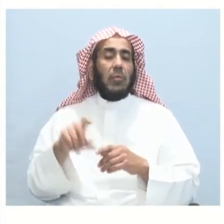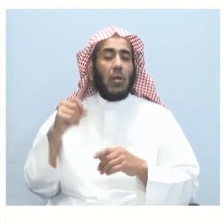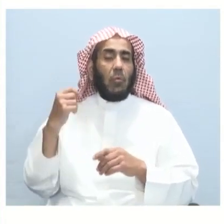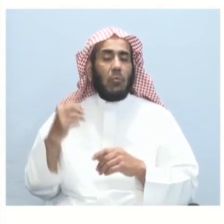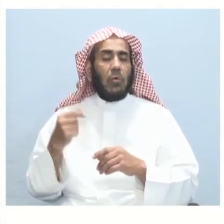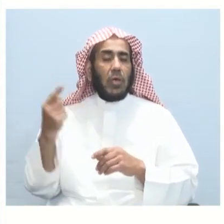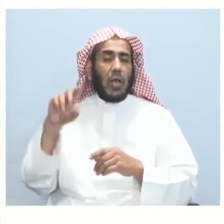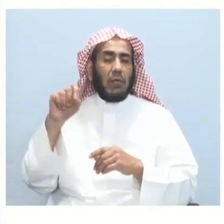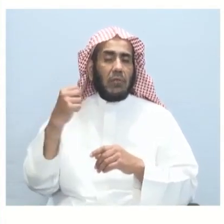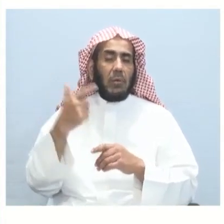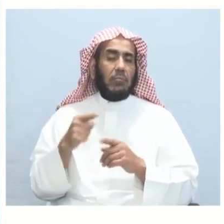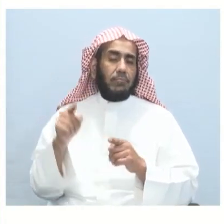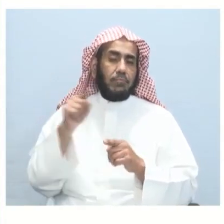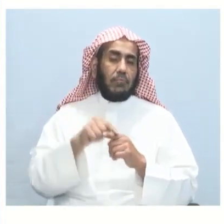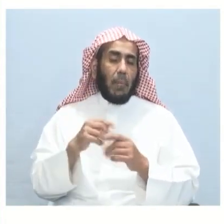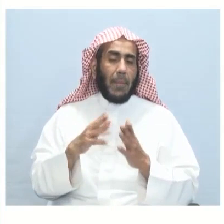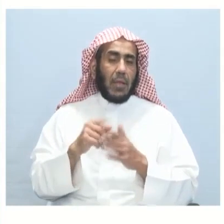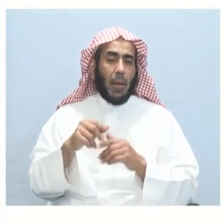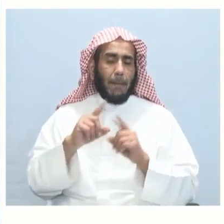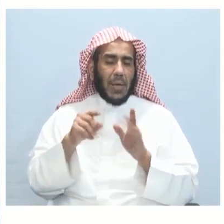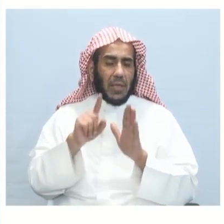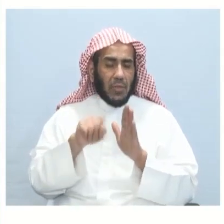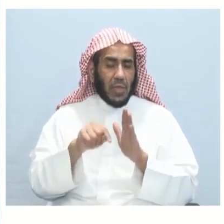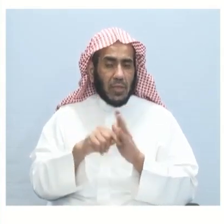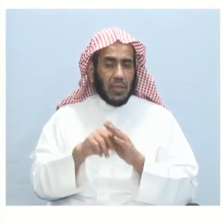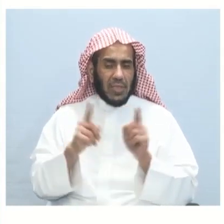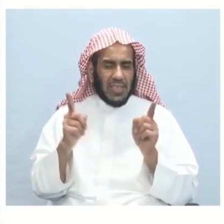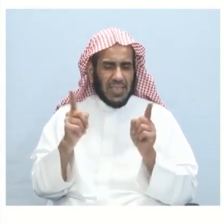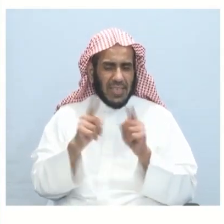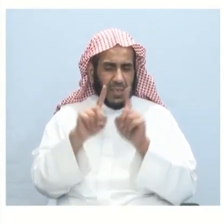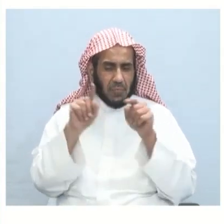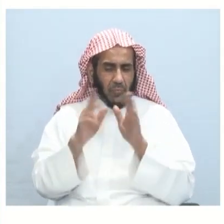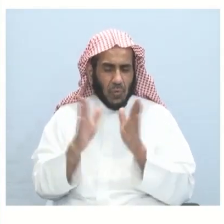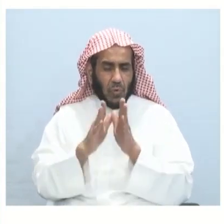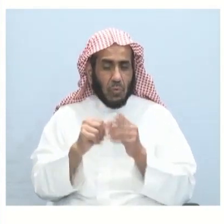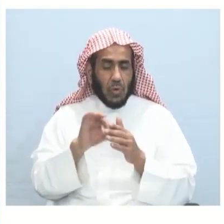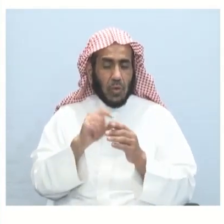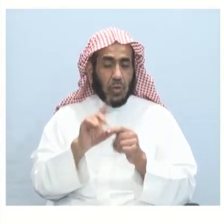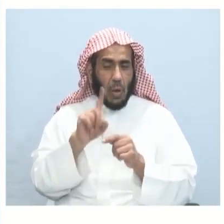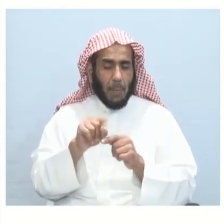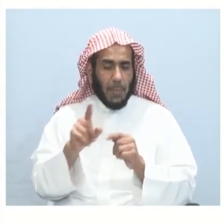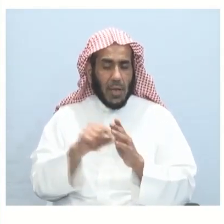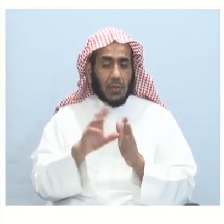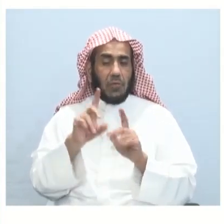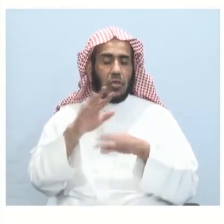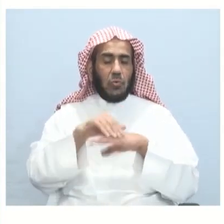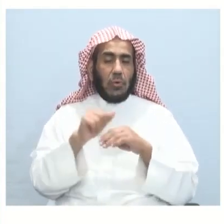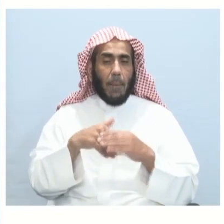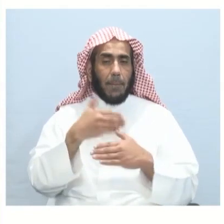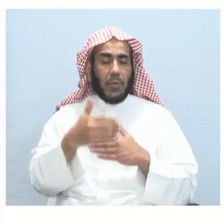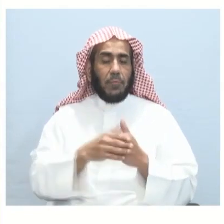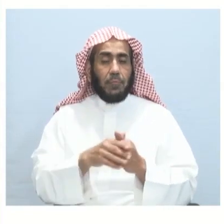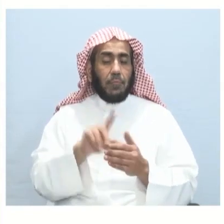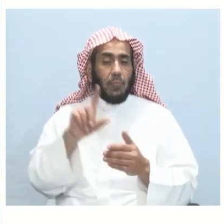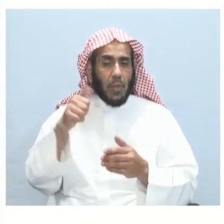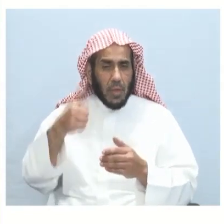واحد الى اف سبعه بعد الضغط على زر تصغير النافذه نذهب ونحدد البيانات في الجدول بعد ذلك